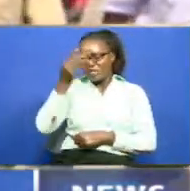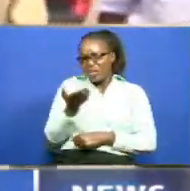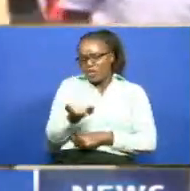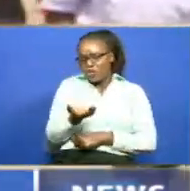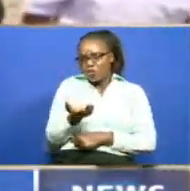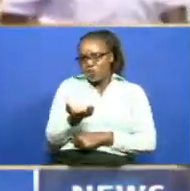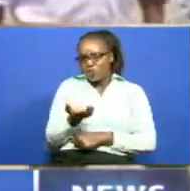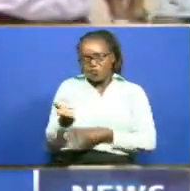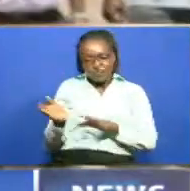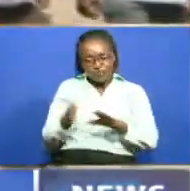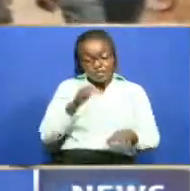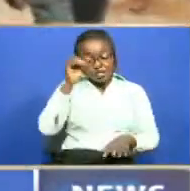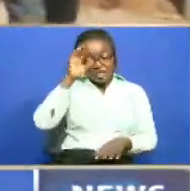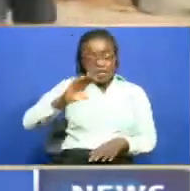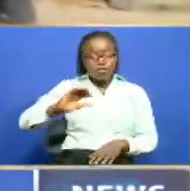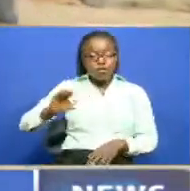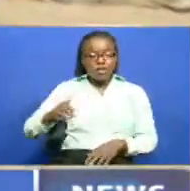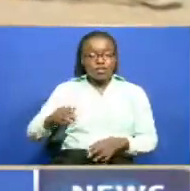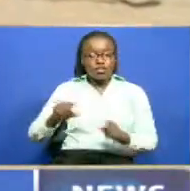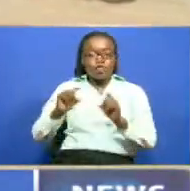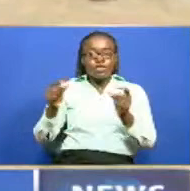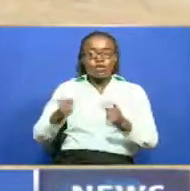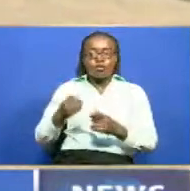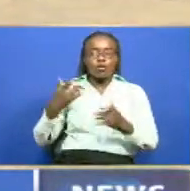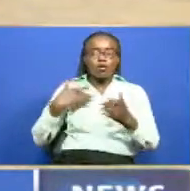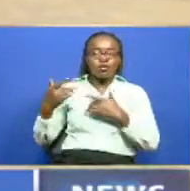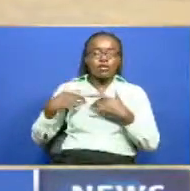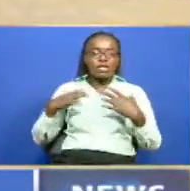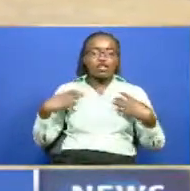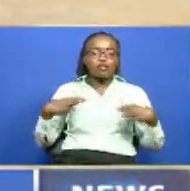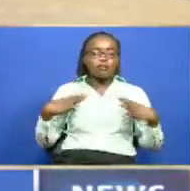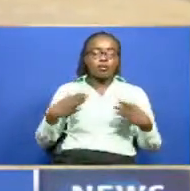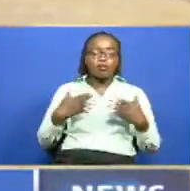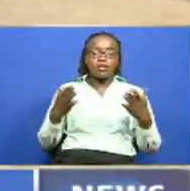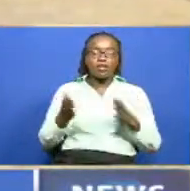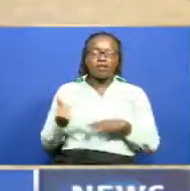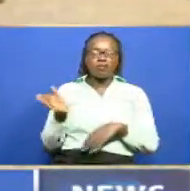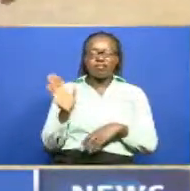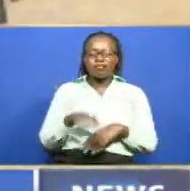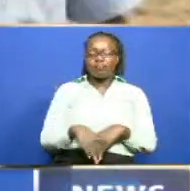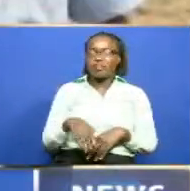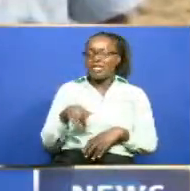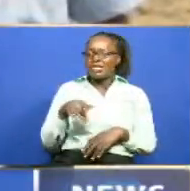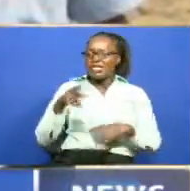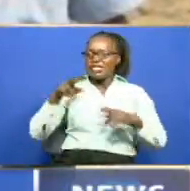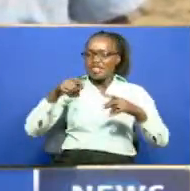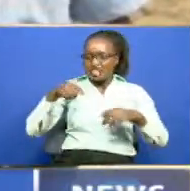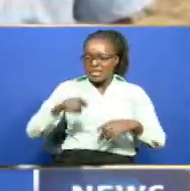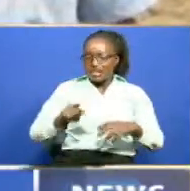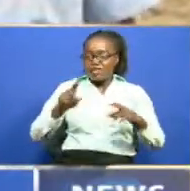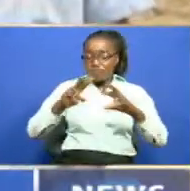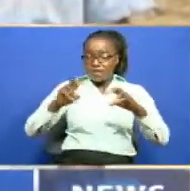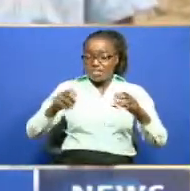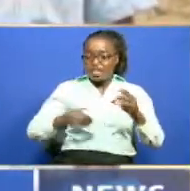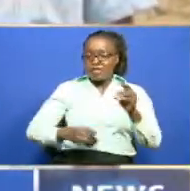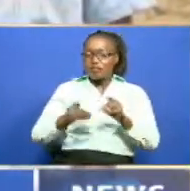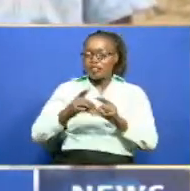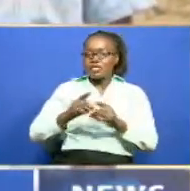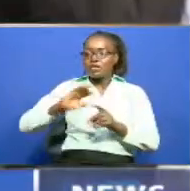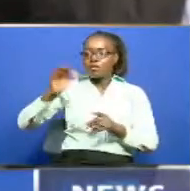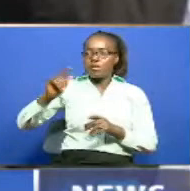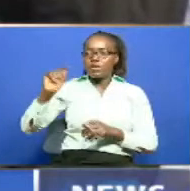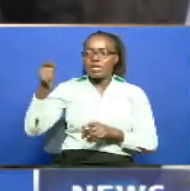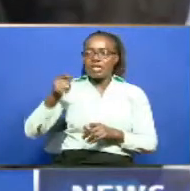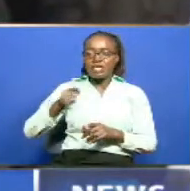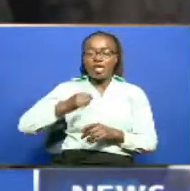And in Kiambu County, a group of concerned residents have dismissed as self-seeking the meetings that Mount Kenya politicians